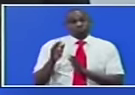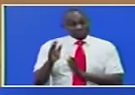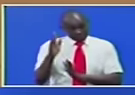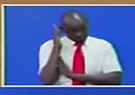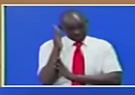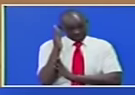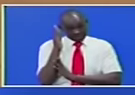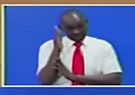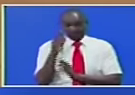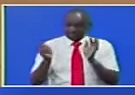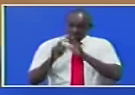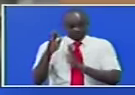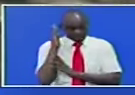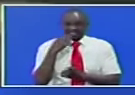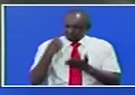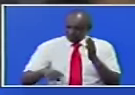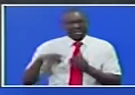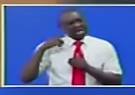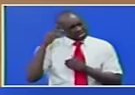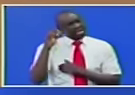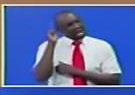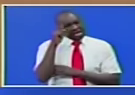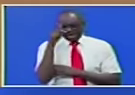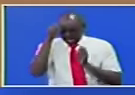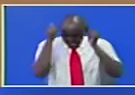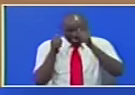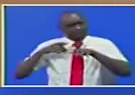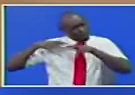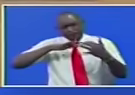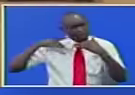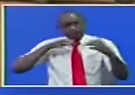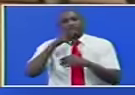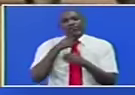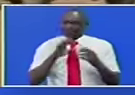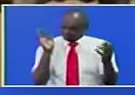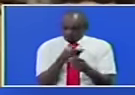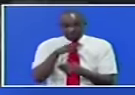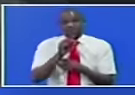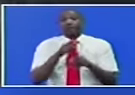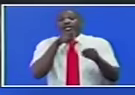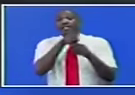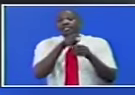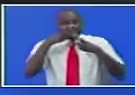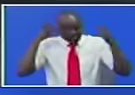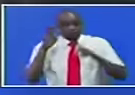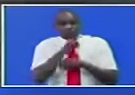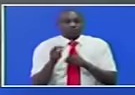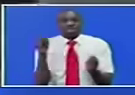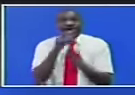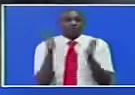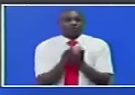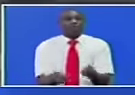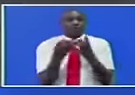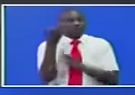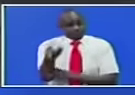kusema KDF ilipambana na wanamgambo hao ambao walijaribu kuiteka kambi hiyo wakitumia gari lililokuwa limejazwa vilipuzi. Pia